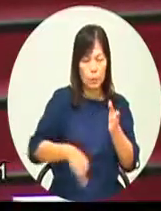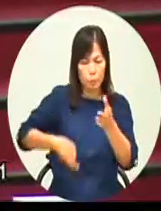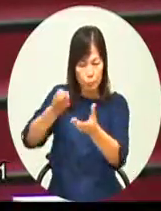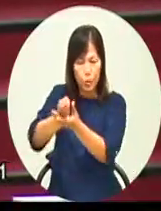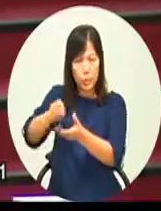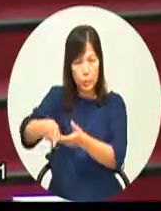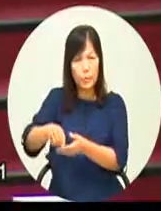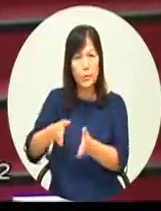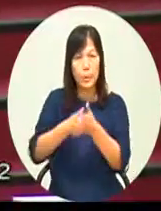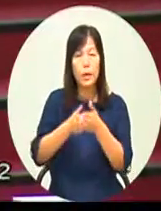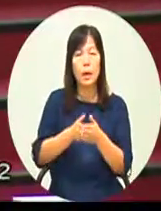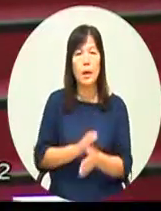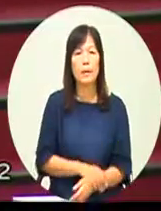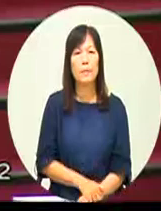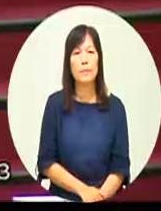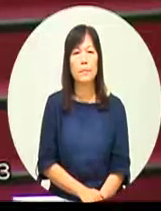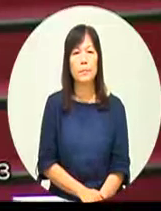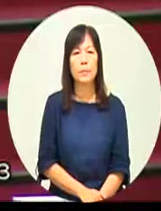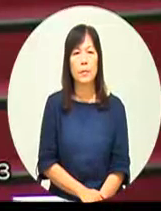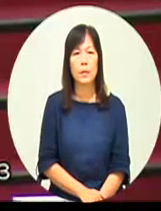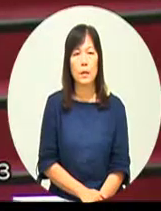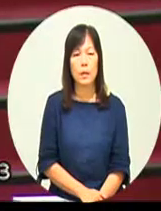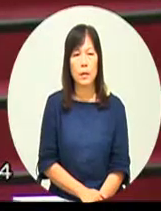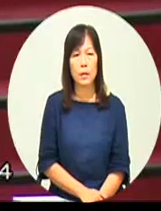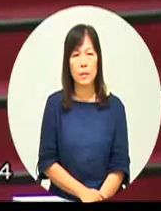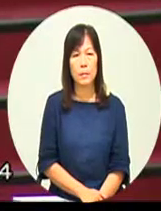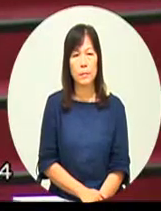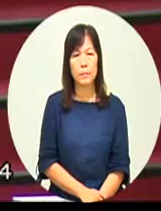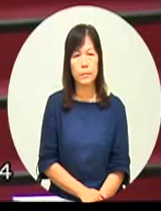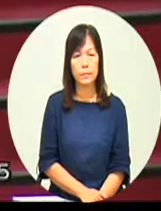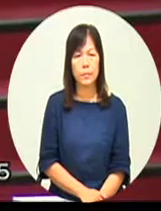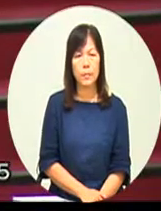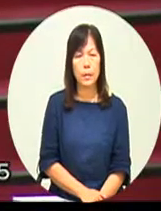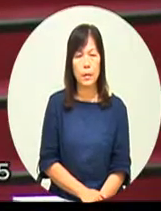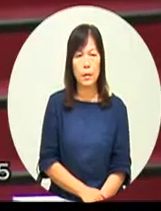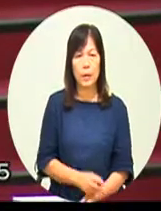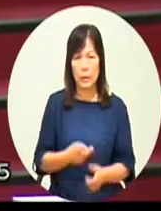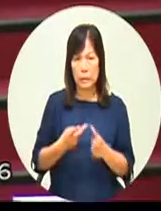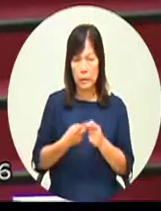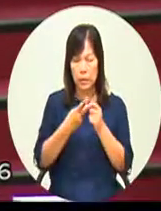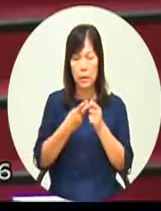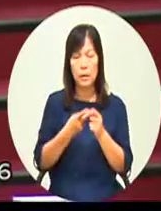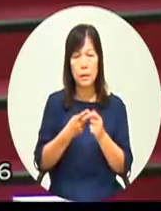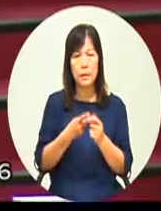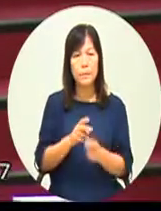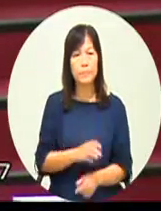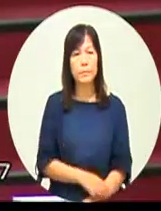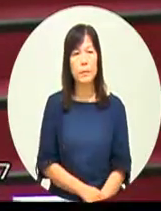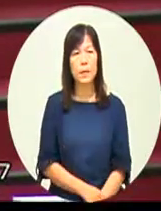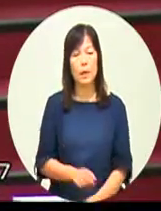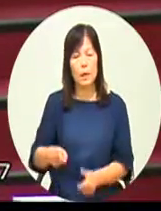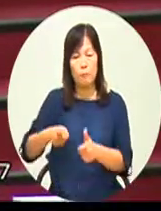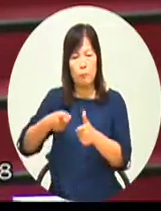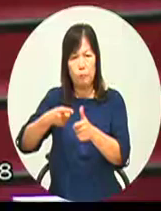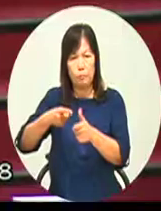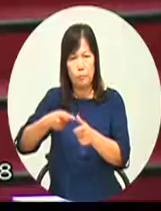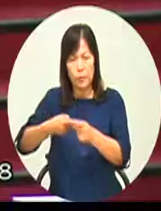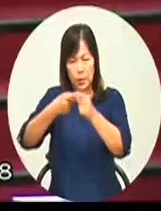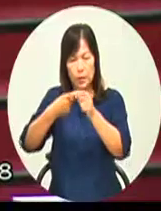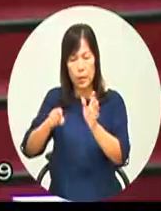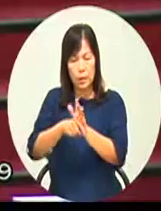们高雄市后花园的一个经费投入，第二个要优先